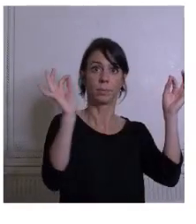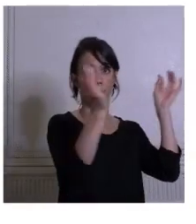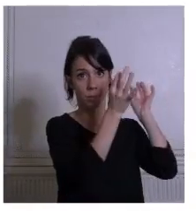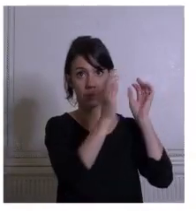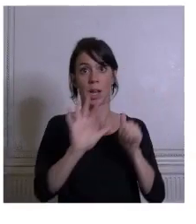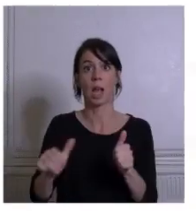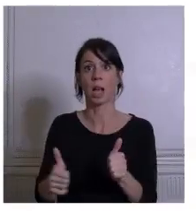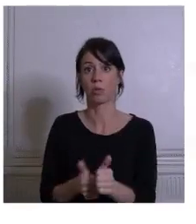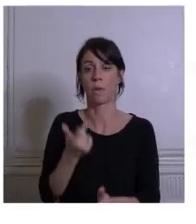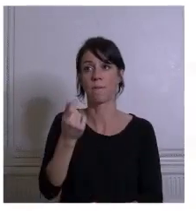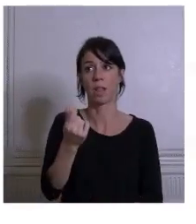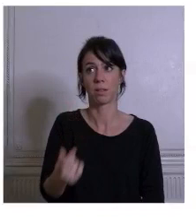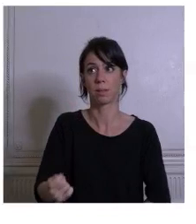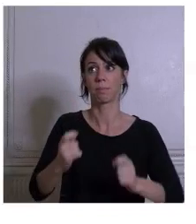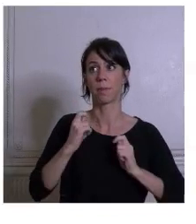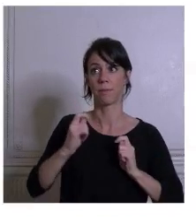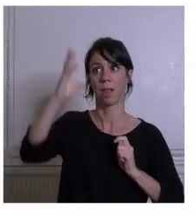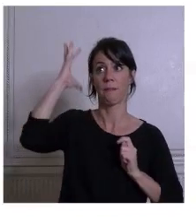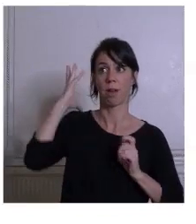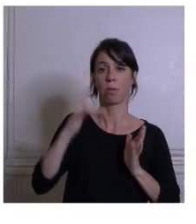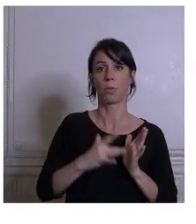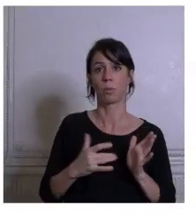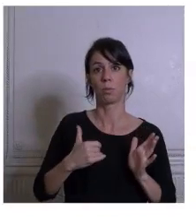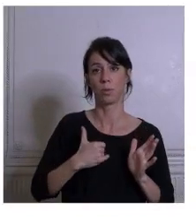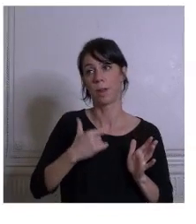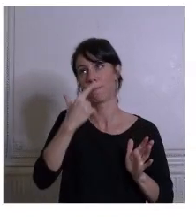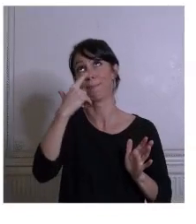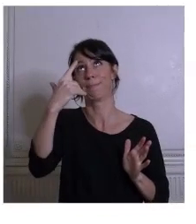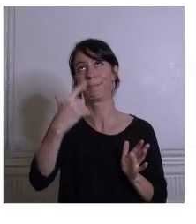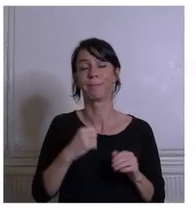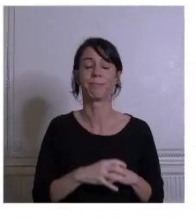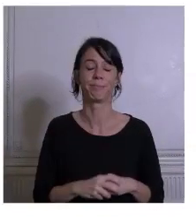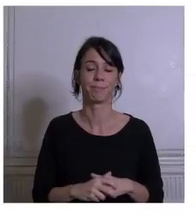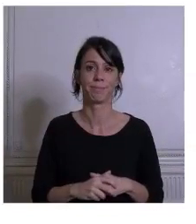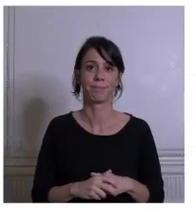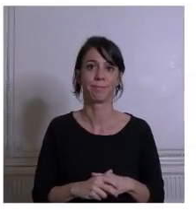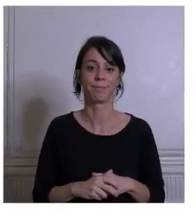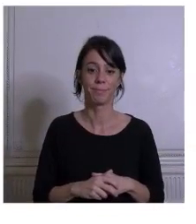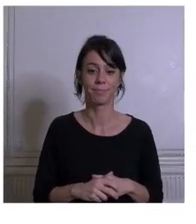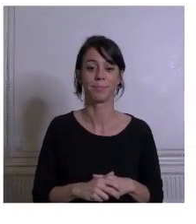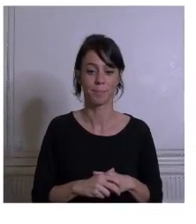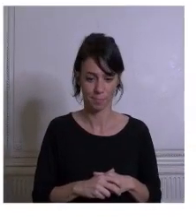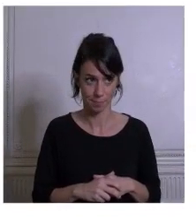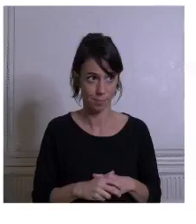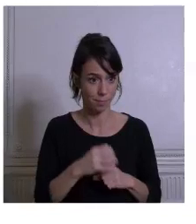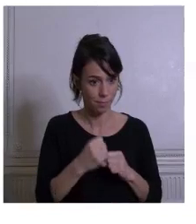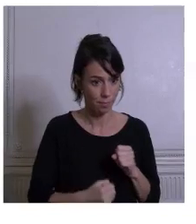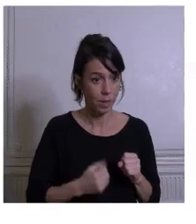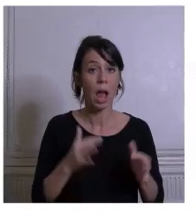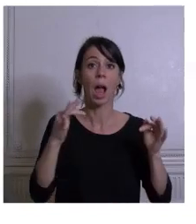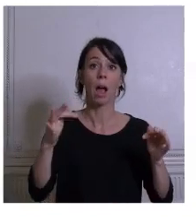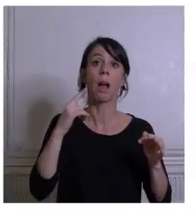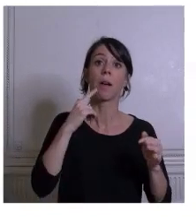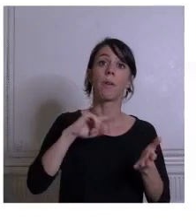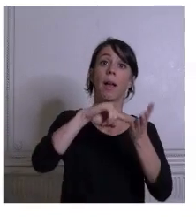Délégations accordées par le maire? Oui, tout ce qu'on a, mais là, les représentations que l'on a. Ah non, des représentations. Jour, voilà, avec toutes les modifications que l'on a